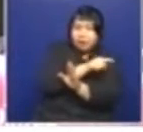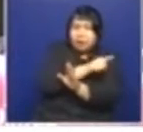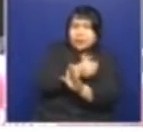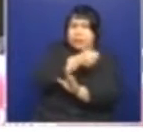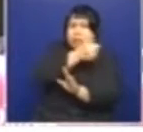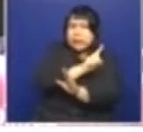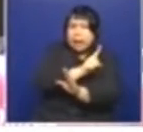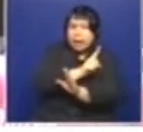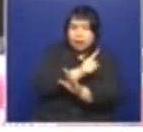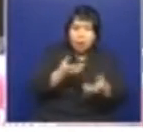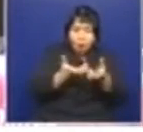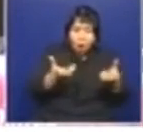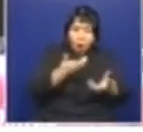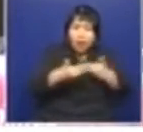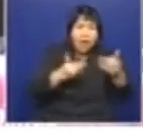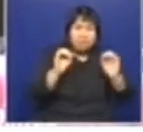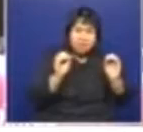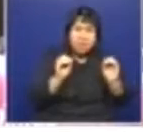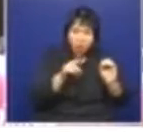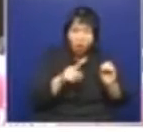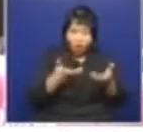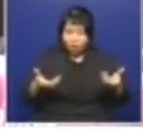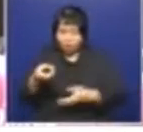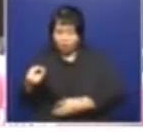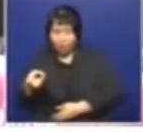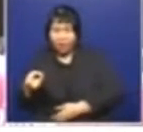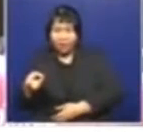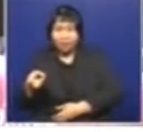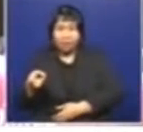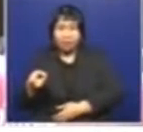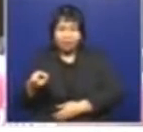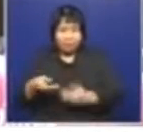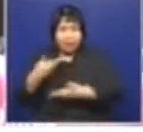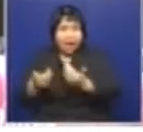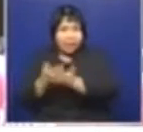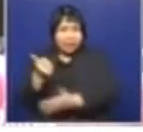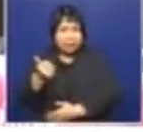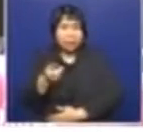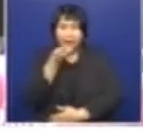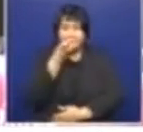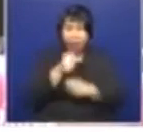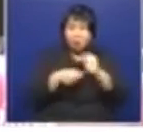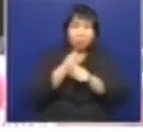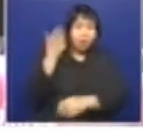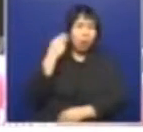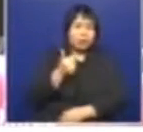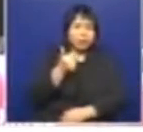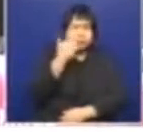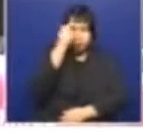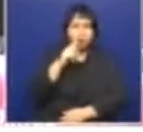ม่มีขายซัพพลายมันต่ำข้าวปีก่อนก็ดีเฉพาะมันแล้ง